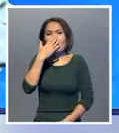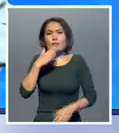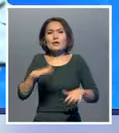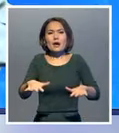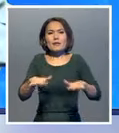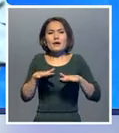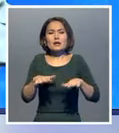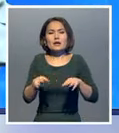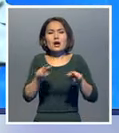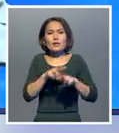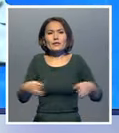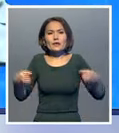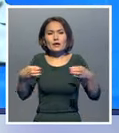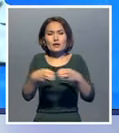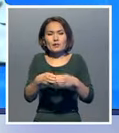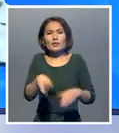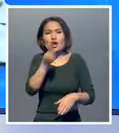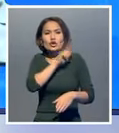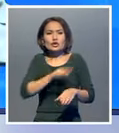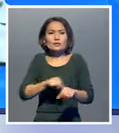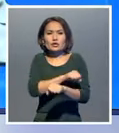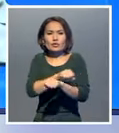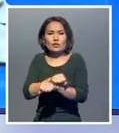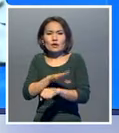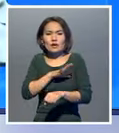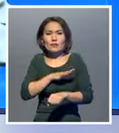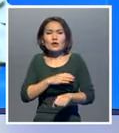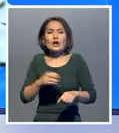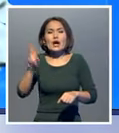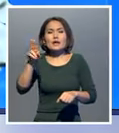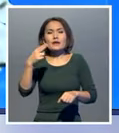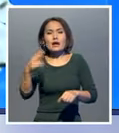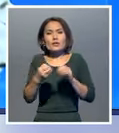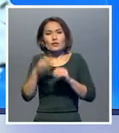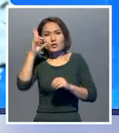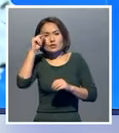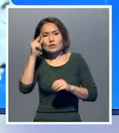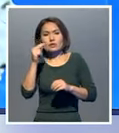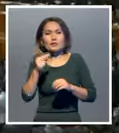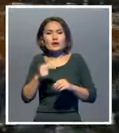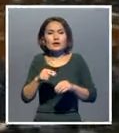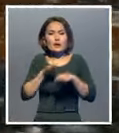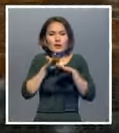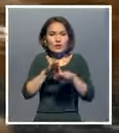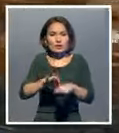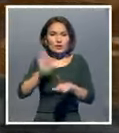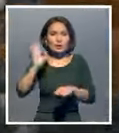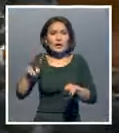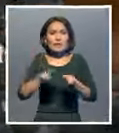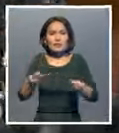Жапония парламентінің төменгі палатасы таратылды. Мерзімнен бұрын сайлау 1994-де өтеді. Мұндай шешімді осан бірнеше сағат бұрын